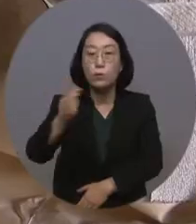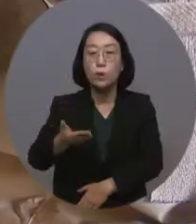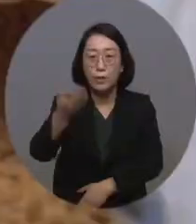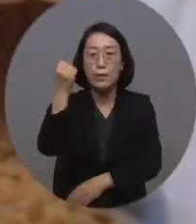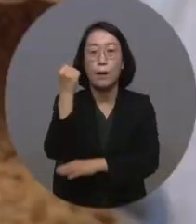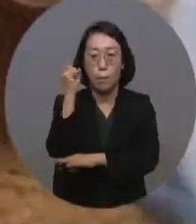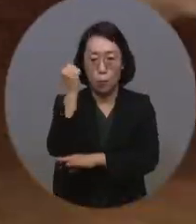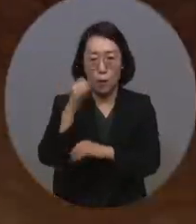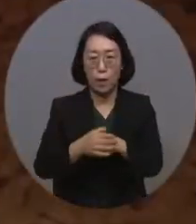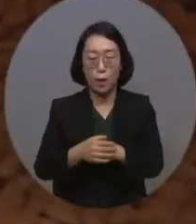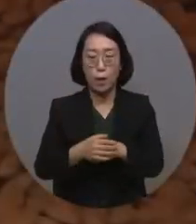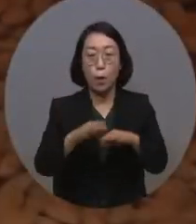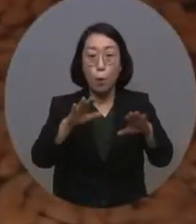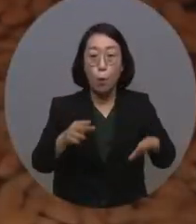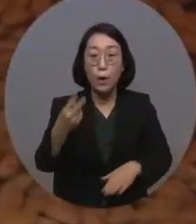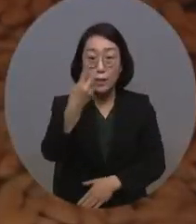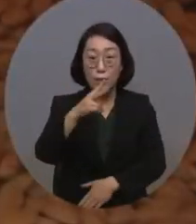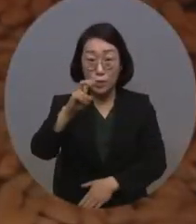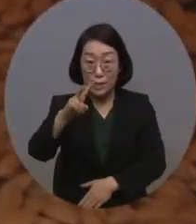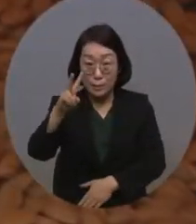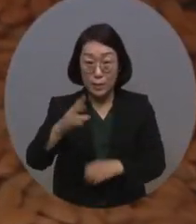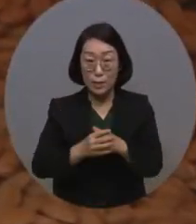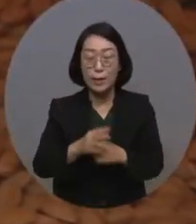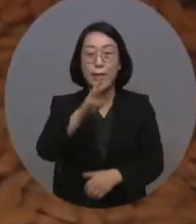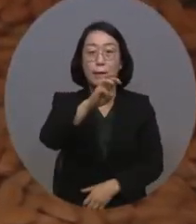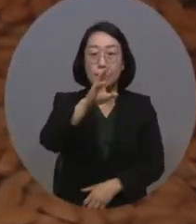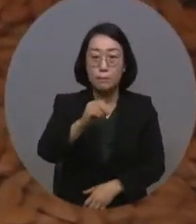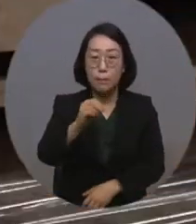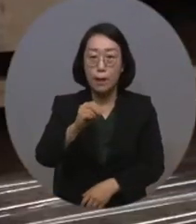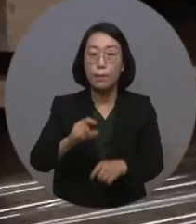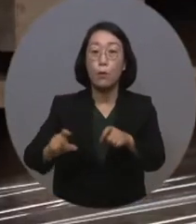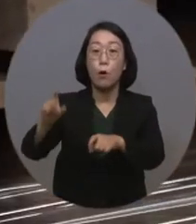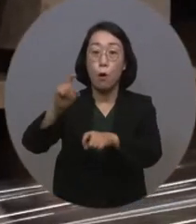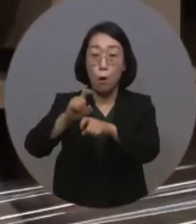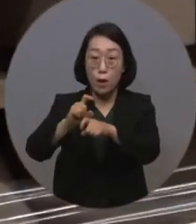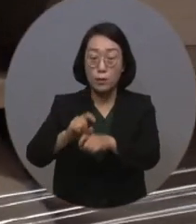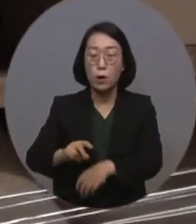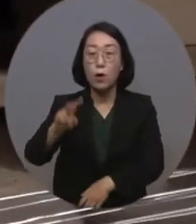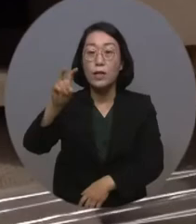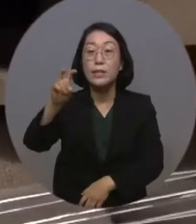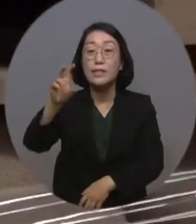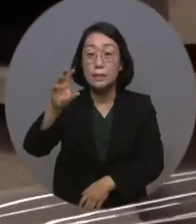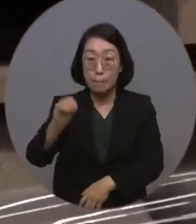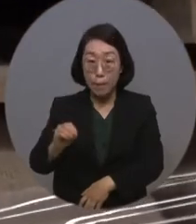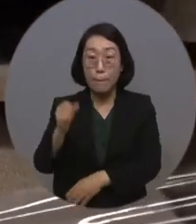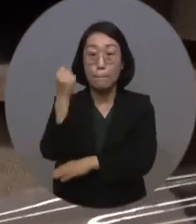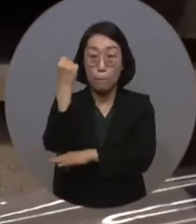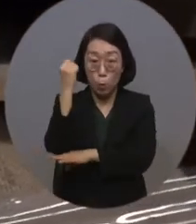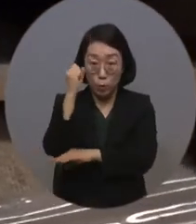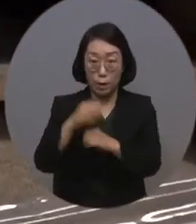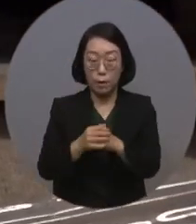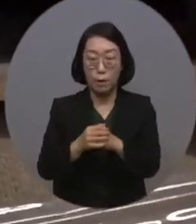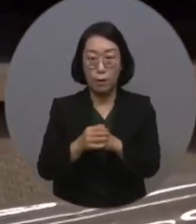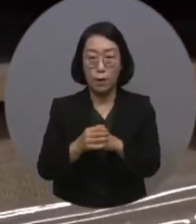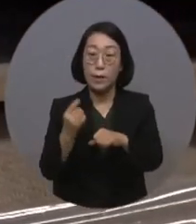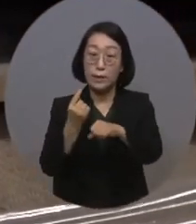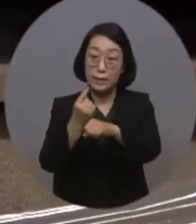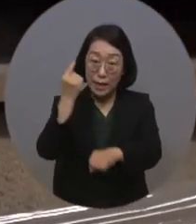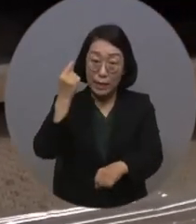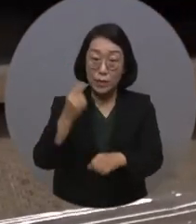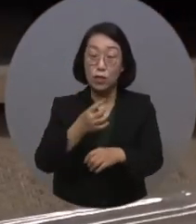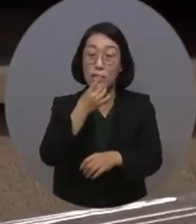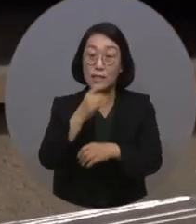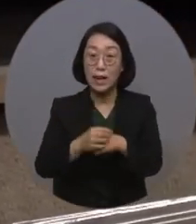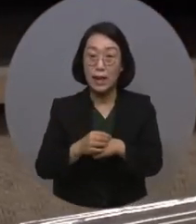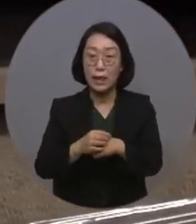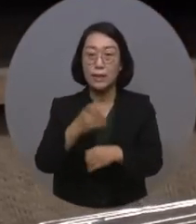5,212포대이며 2022년산 공공비축 미곡 30만여 포대, 2022년산 20만여 포대,